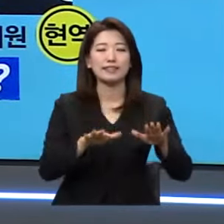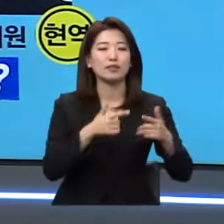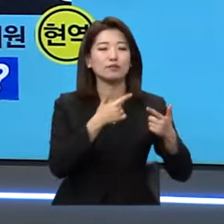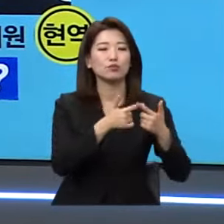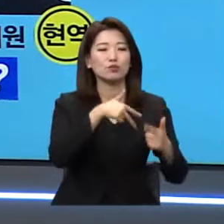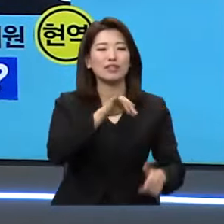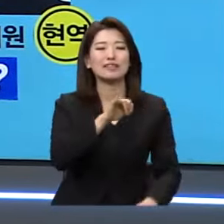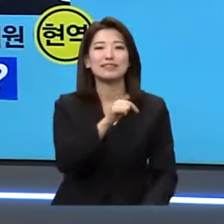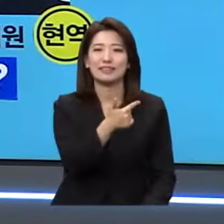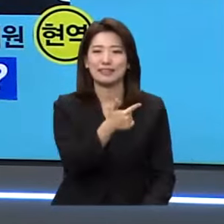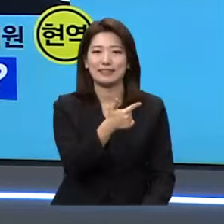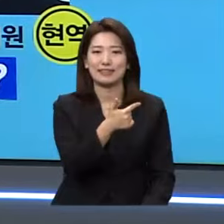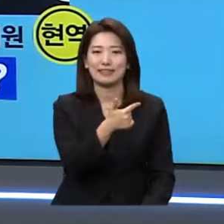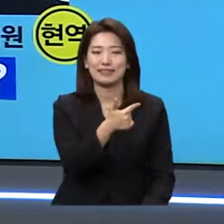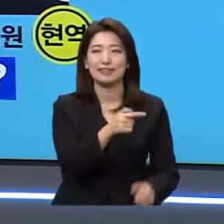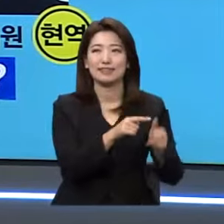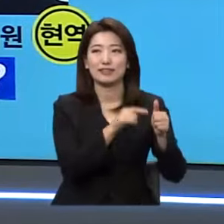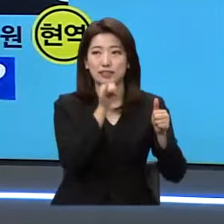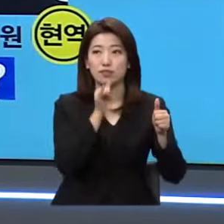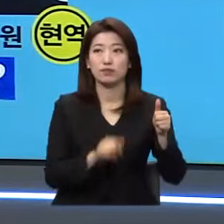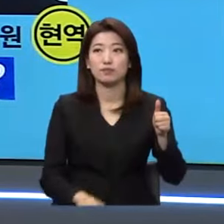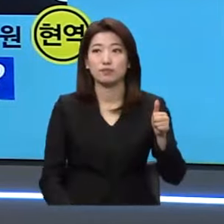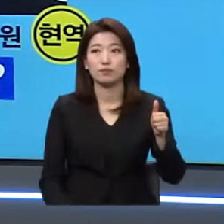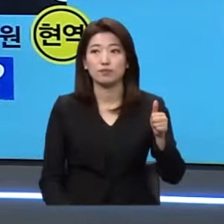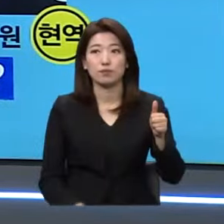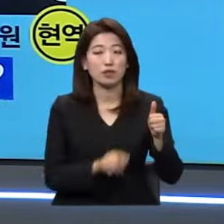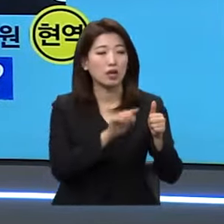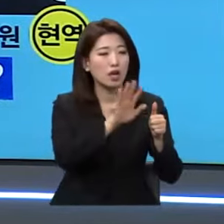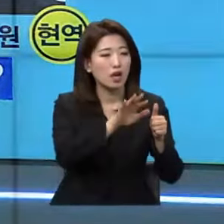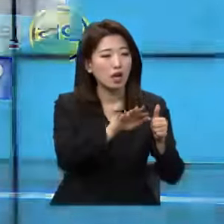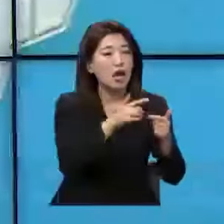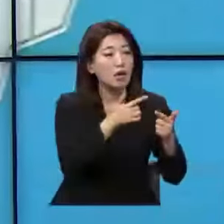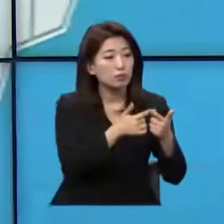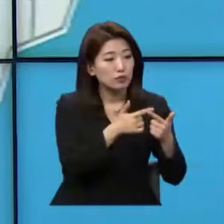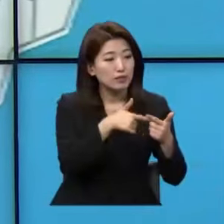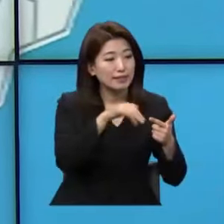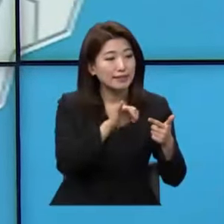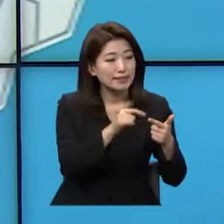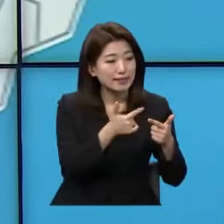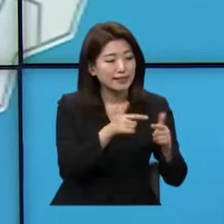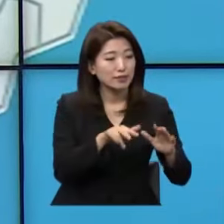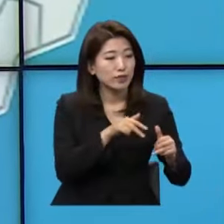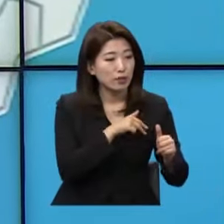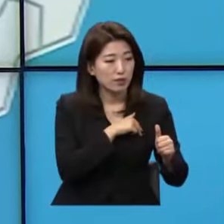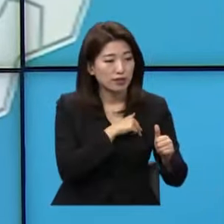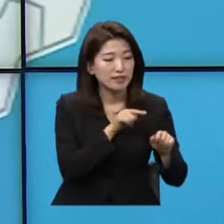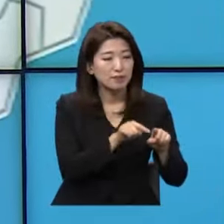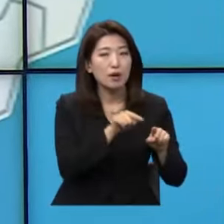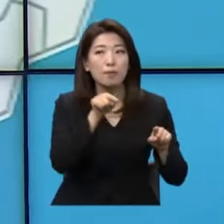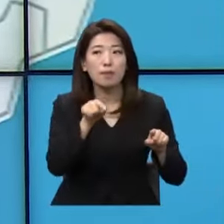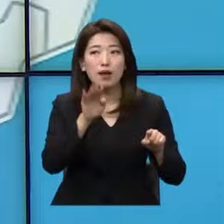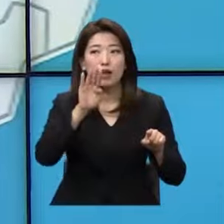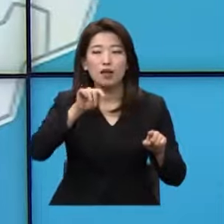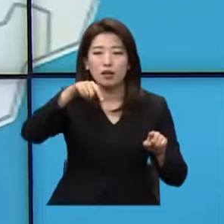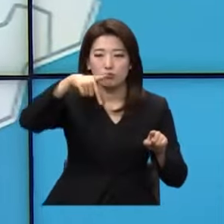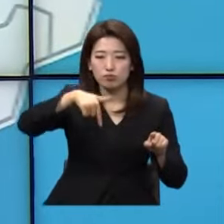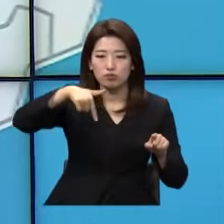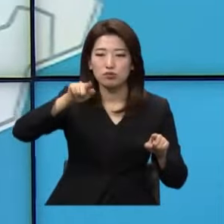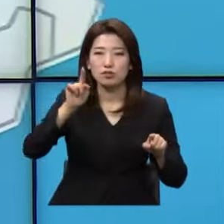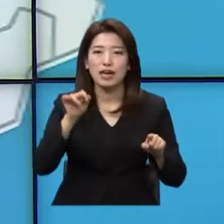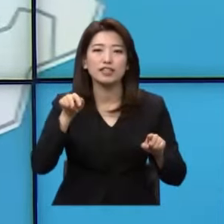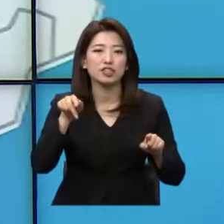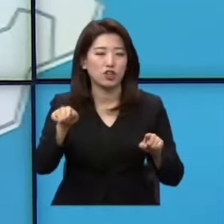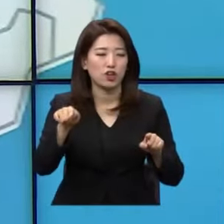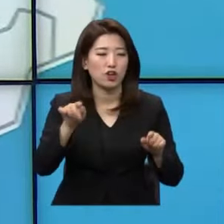여긴데 부산 북강서갑이 여기로 가지고 민주당이 있는 지금 부산 북강 사업으로가 주십시오라고 얘기를 한 겁니다 이렇게 되면 여기가